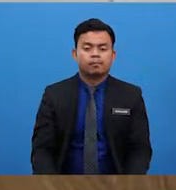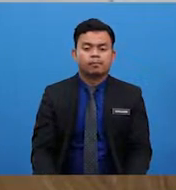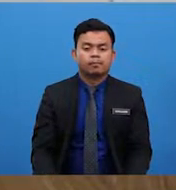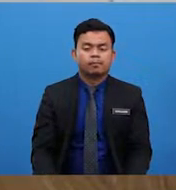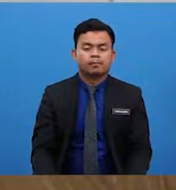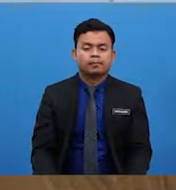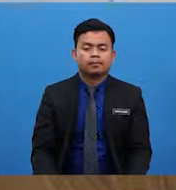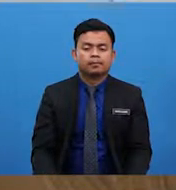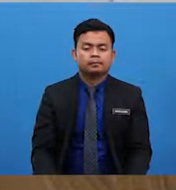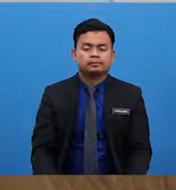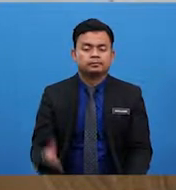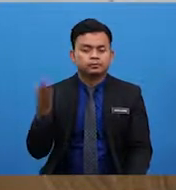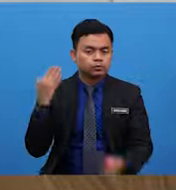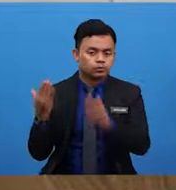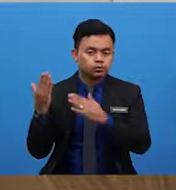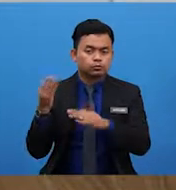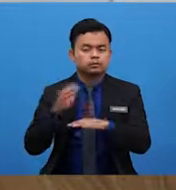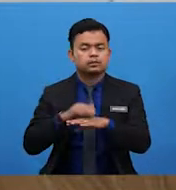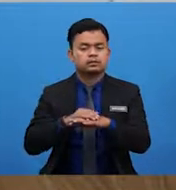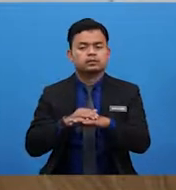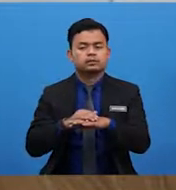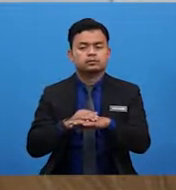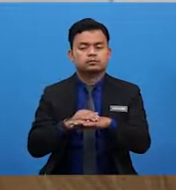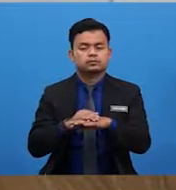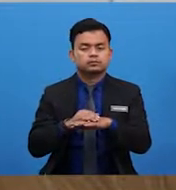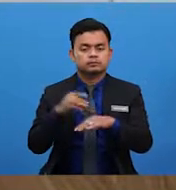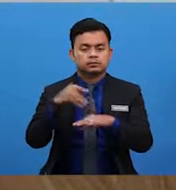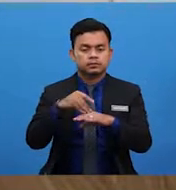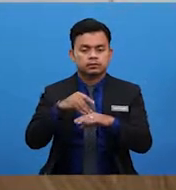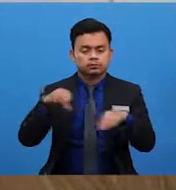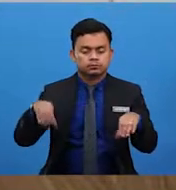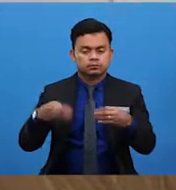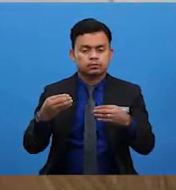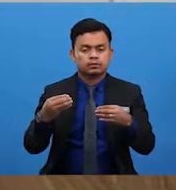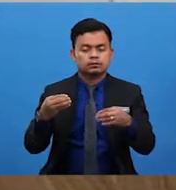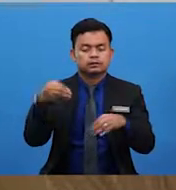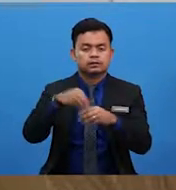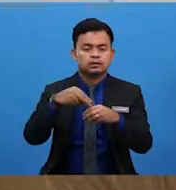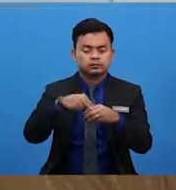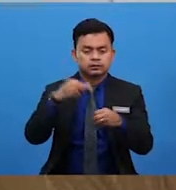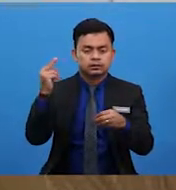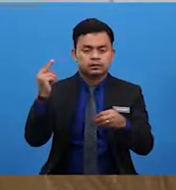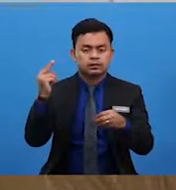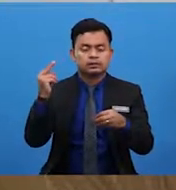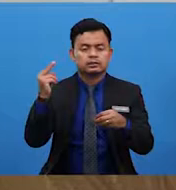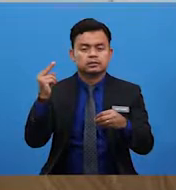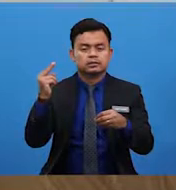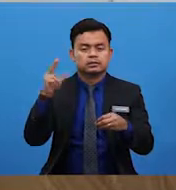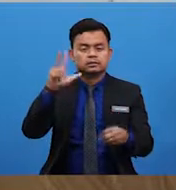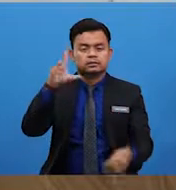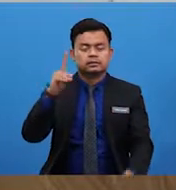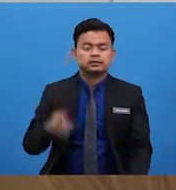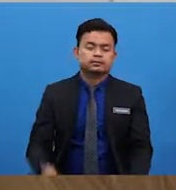dahulu jalinan ini banyak digunakan dalam karya tiga dimensi tetapi bermulai pada era 19998